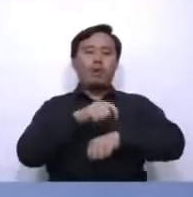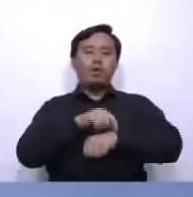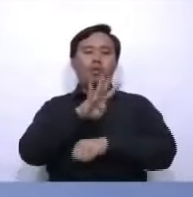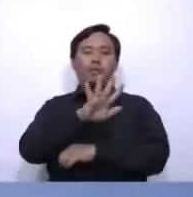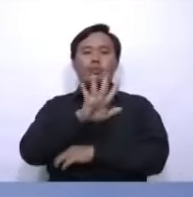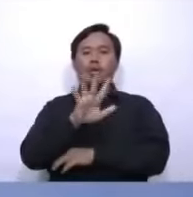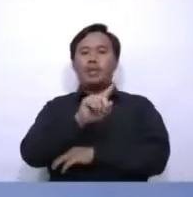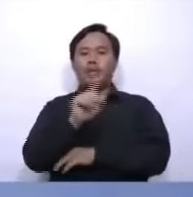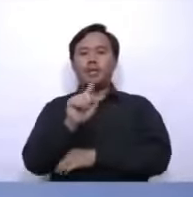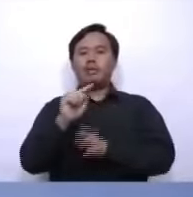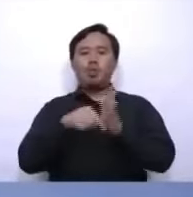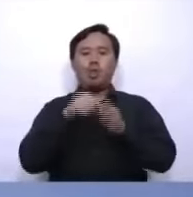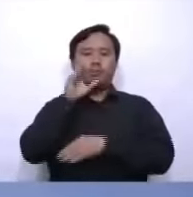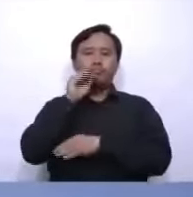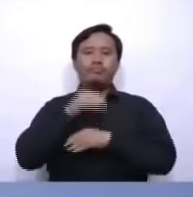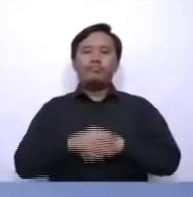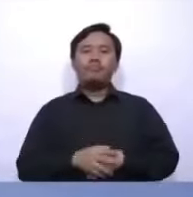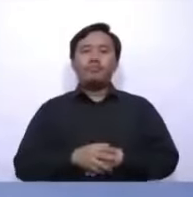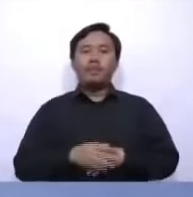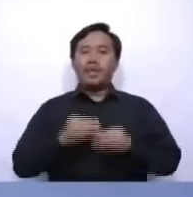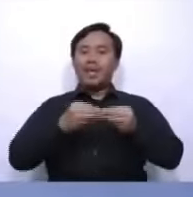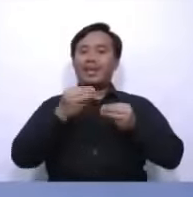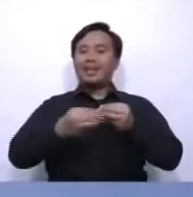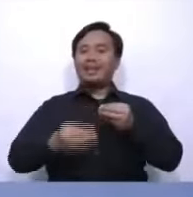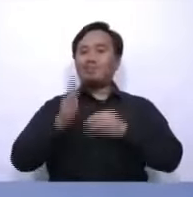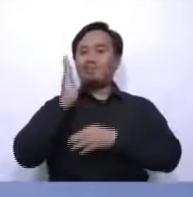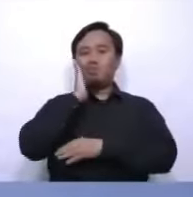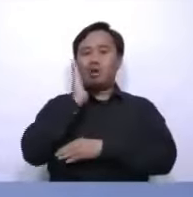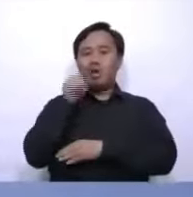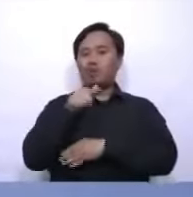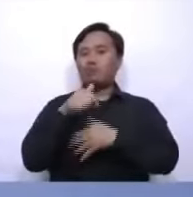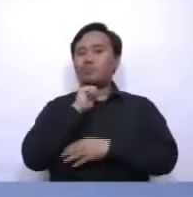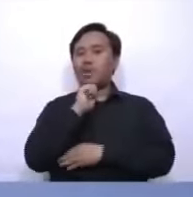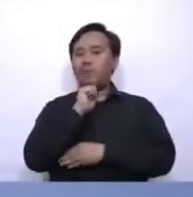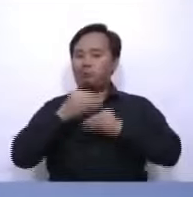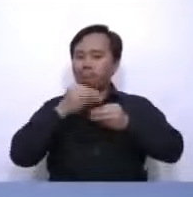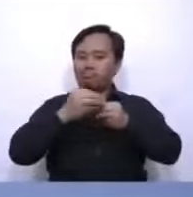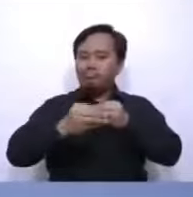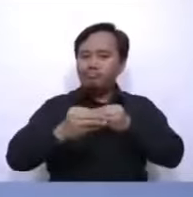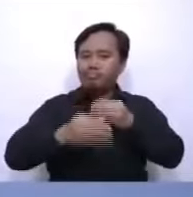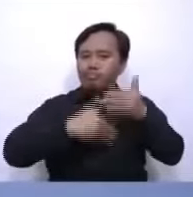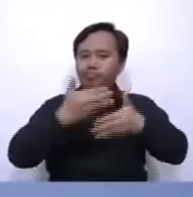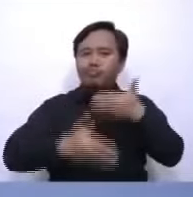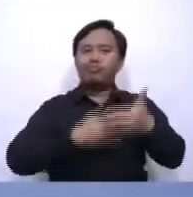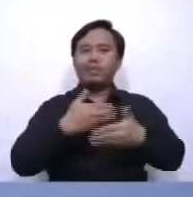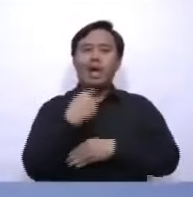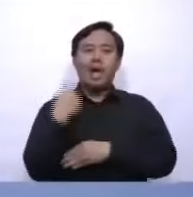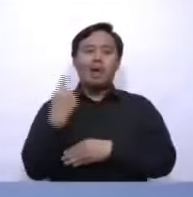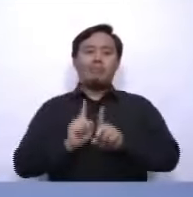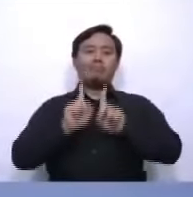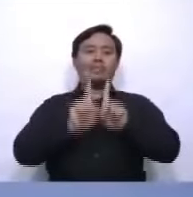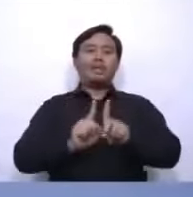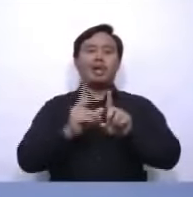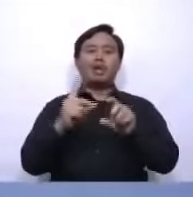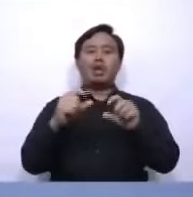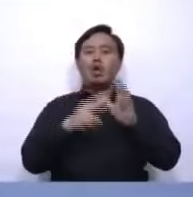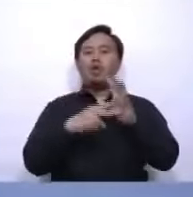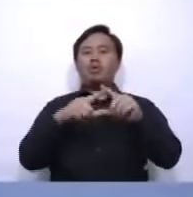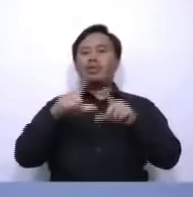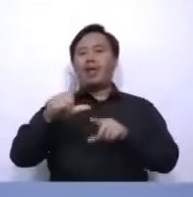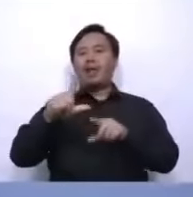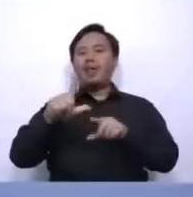berbicara. Silakan. Generasi muda, generasi penerus. Tentu kami, pasangan Ronald Jeje, harus mempersiapkan